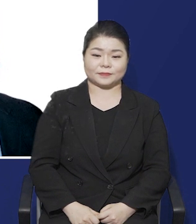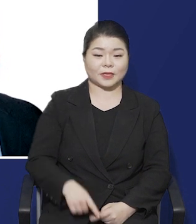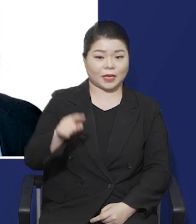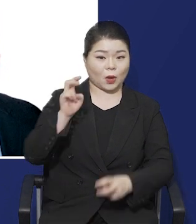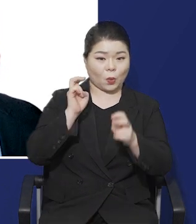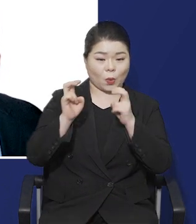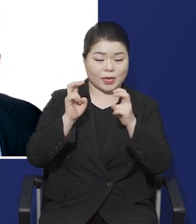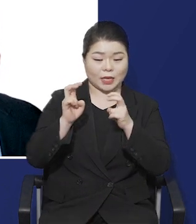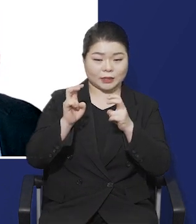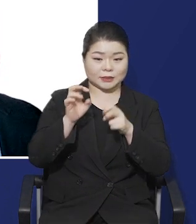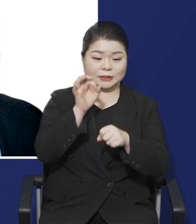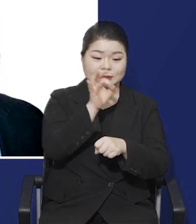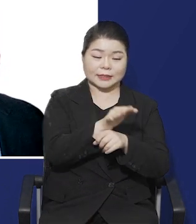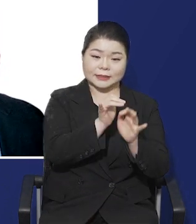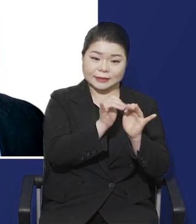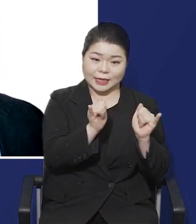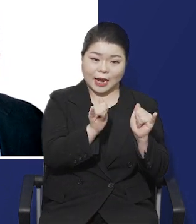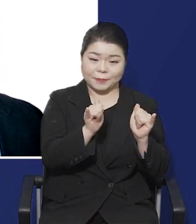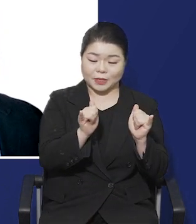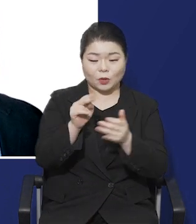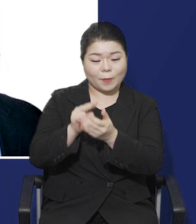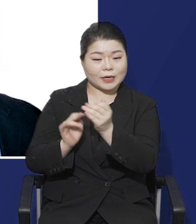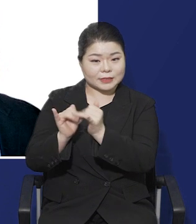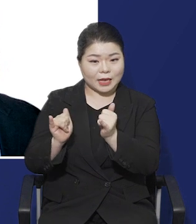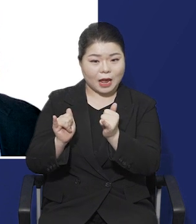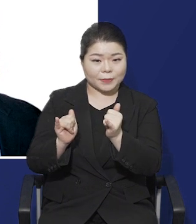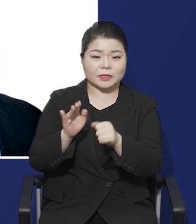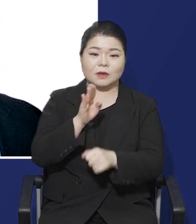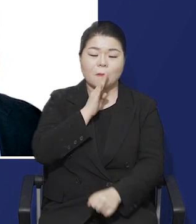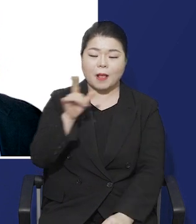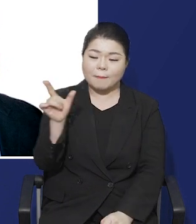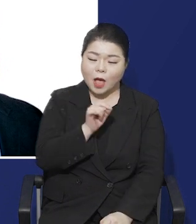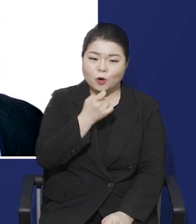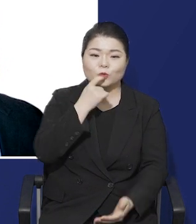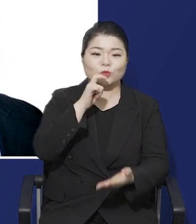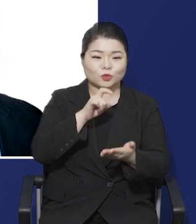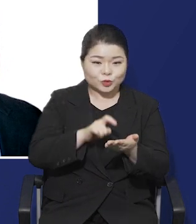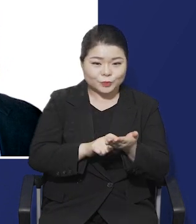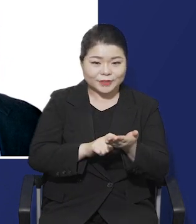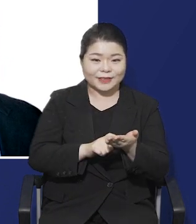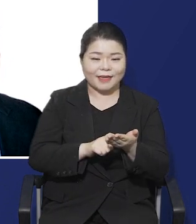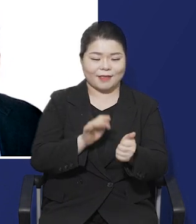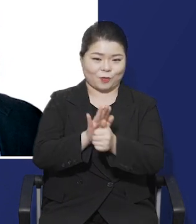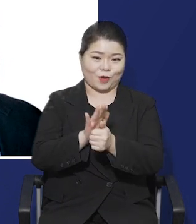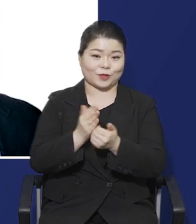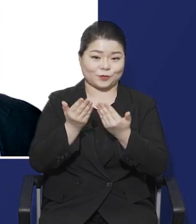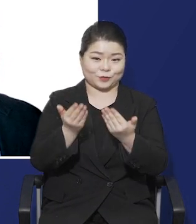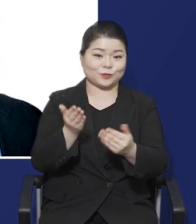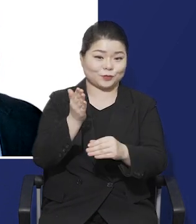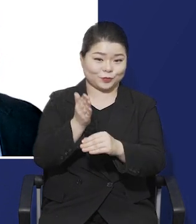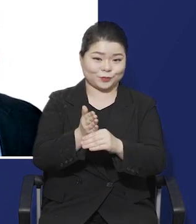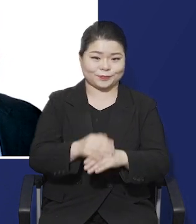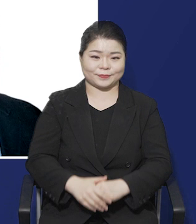알리바바닷컴은 바이어가 제품과 셀러를 신속하고 효율적으로 검색할 수 있는 그런 지원을 해주고